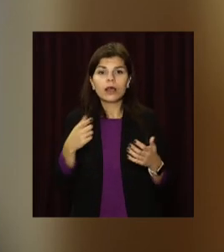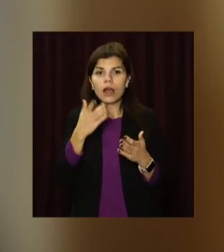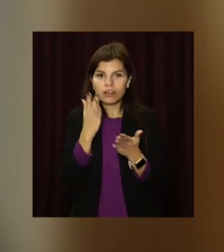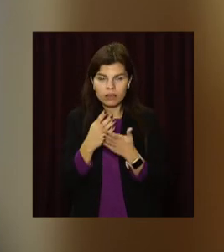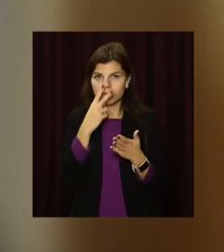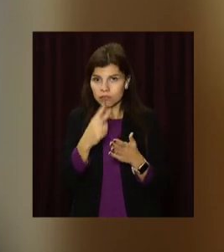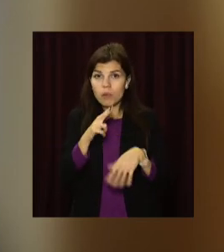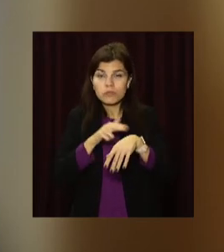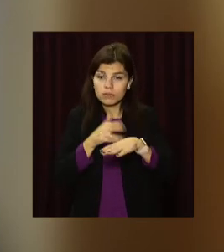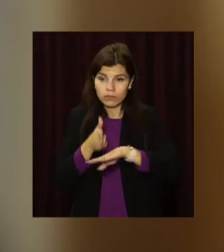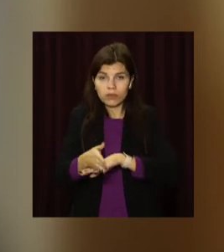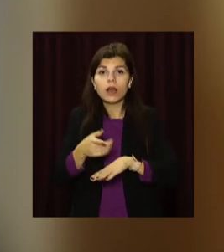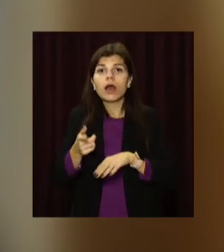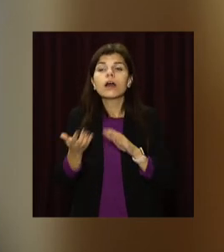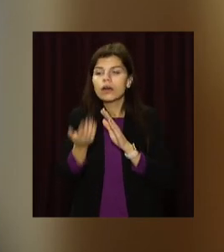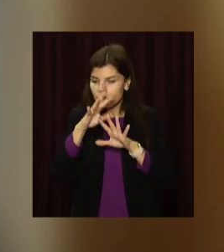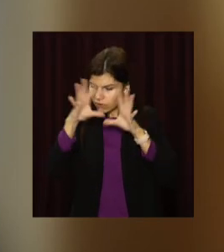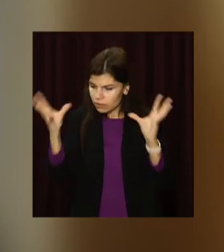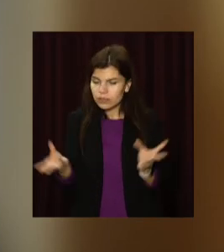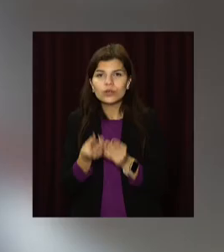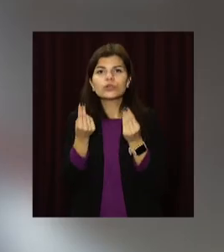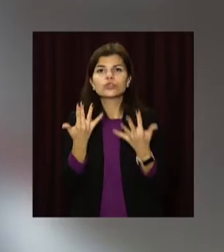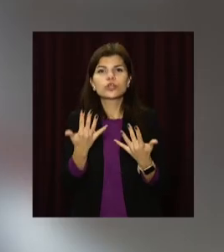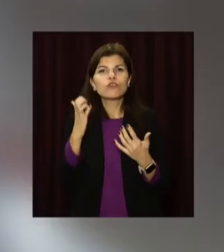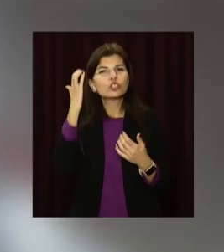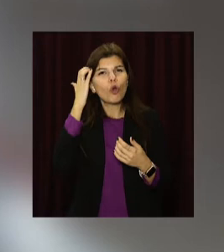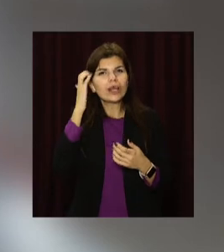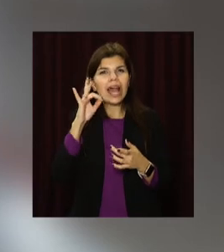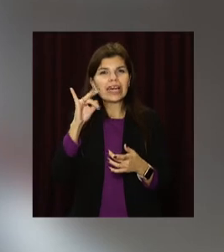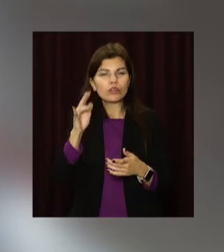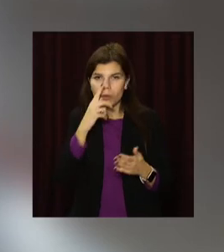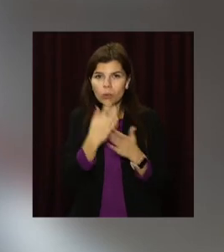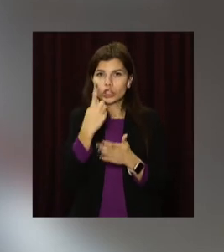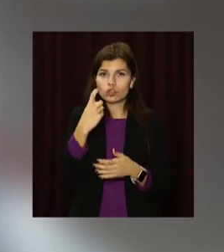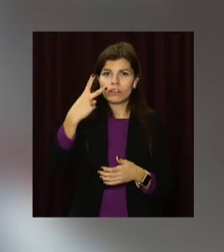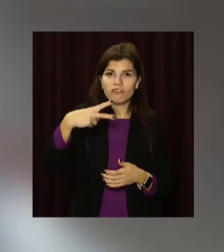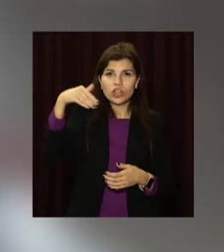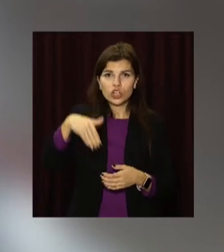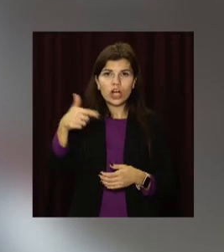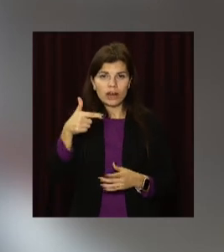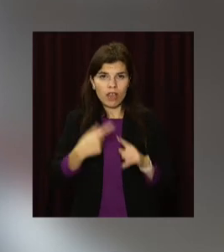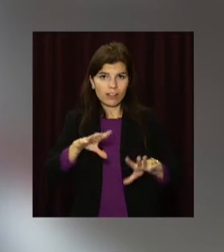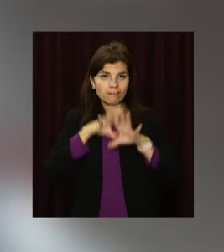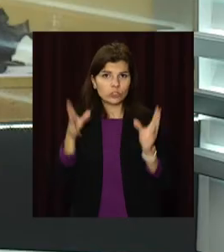записи. Загальна вартість вилученого зілля за цінами чорного ринку – понад 120 тисяч гривень.